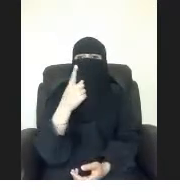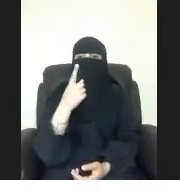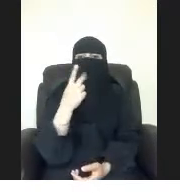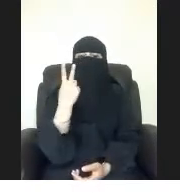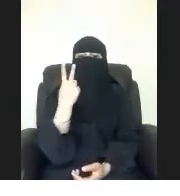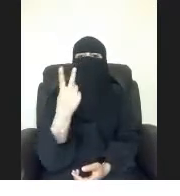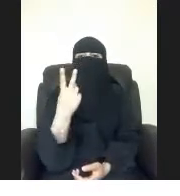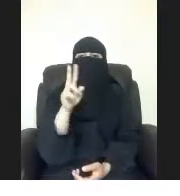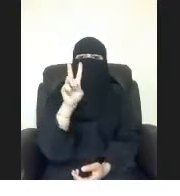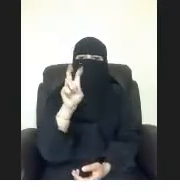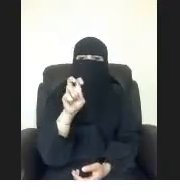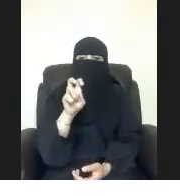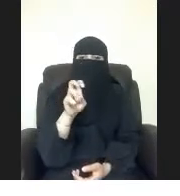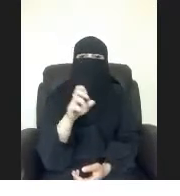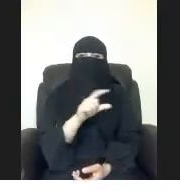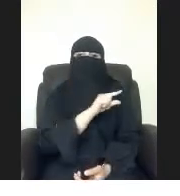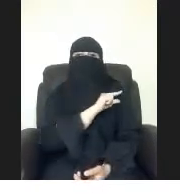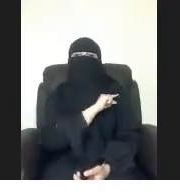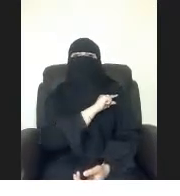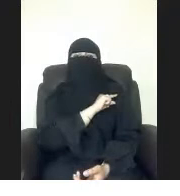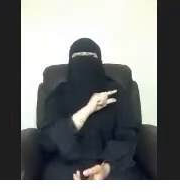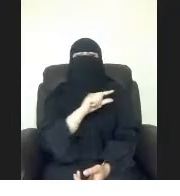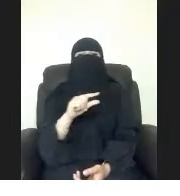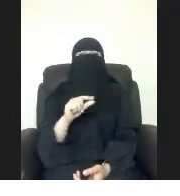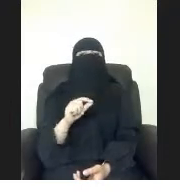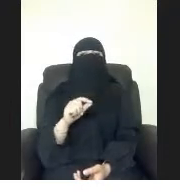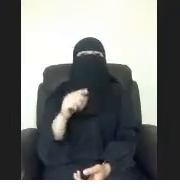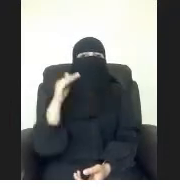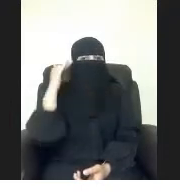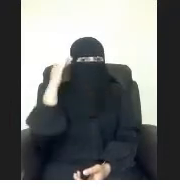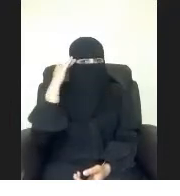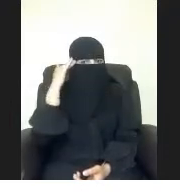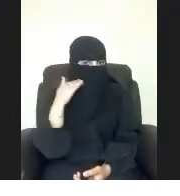وكانت النتائج المبدئية تشير إلى إيجابية